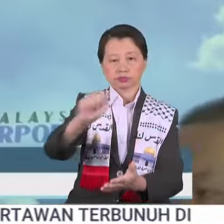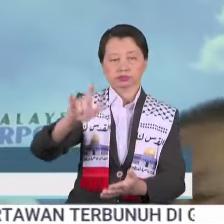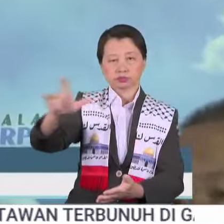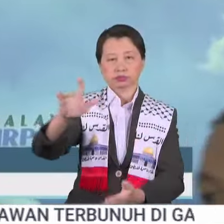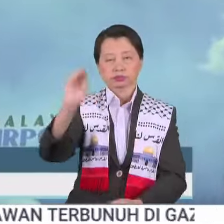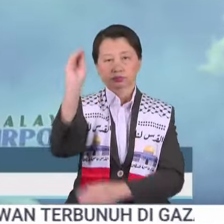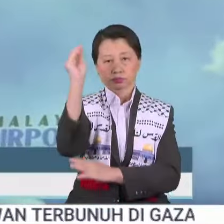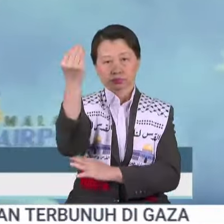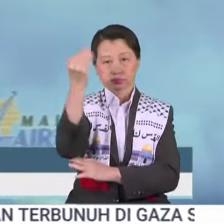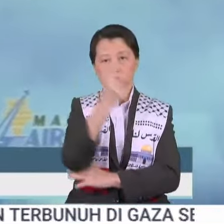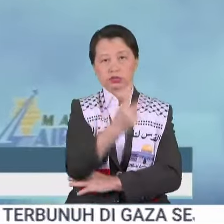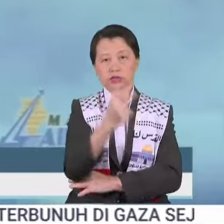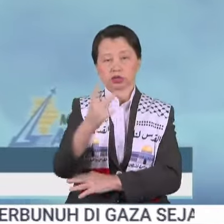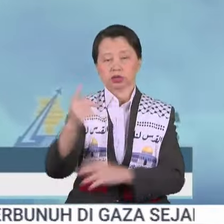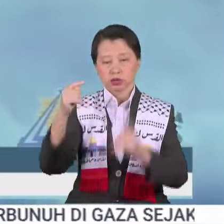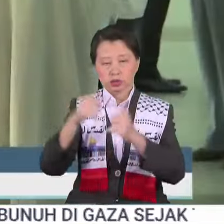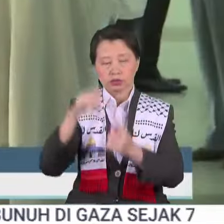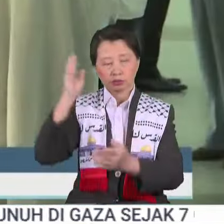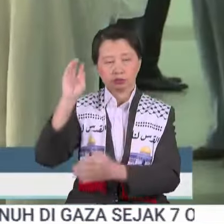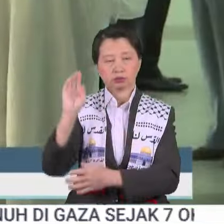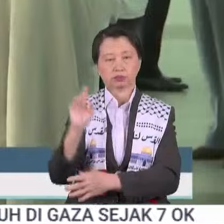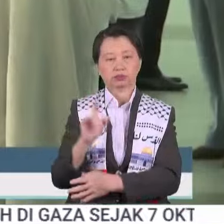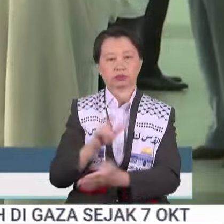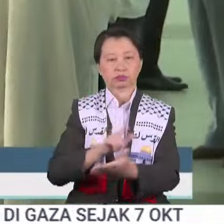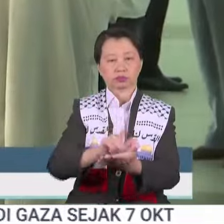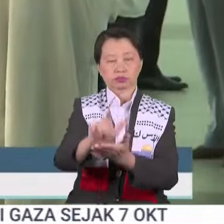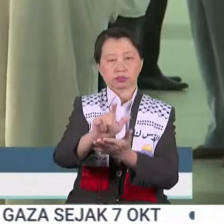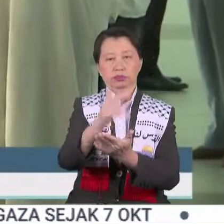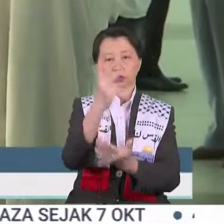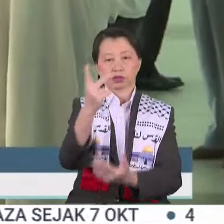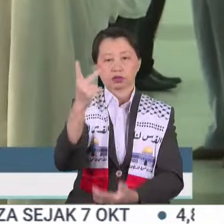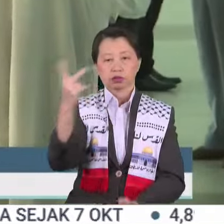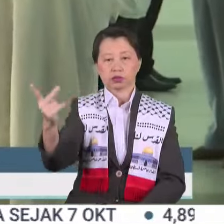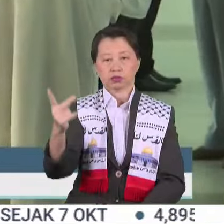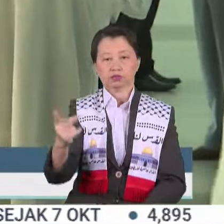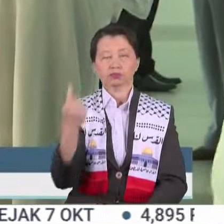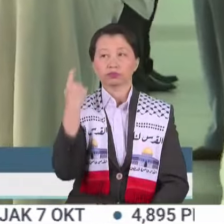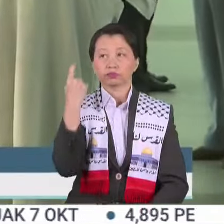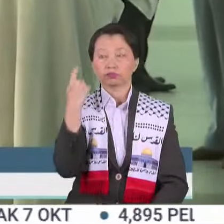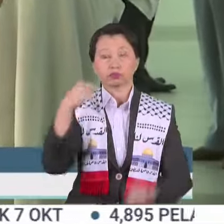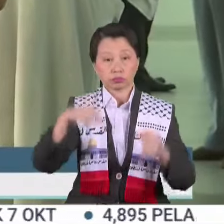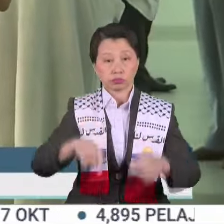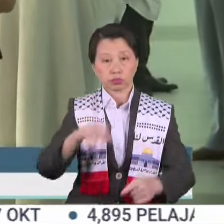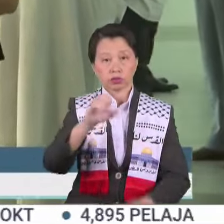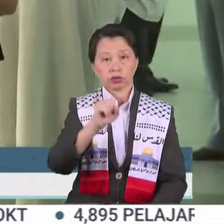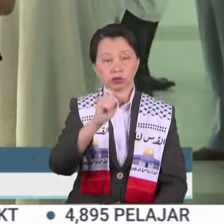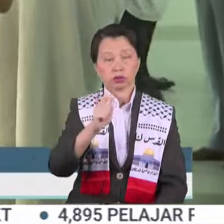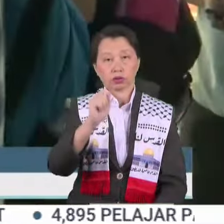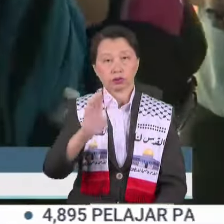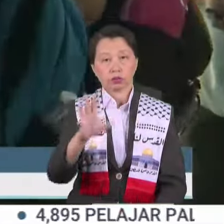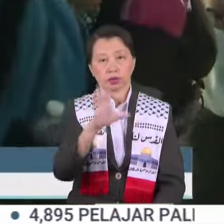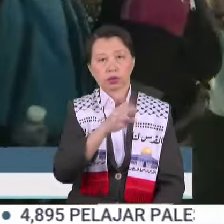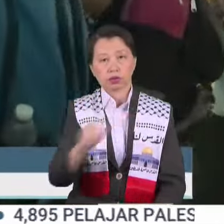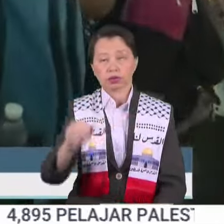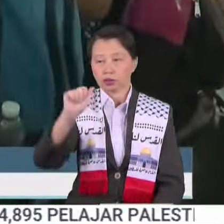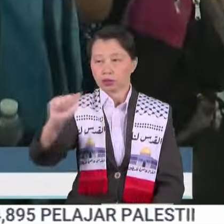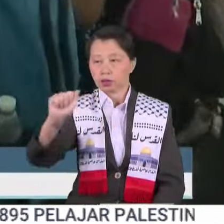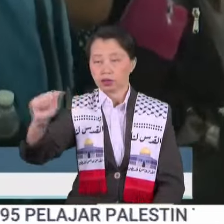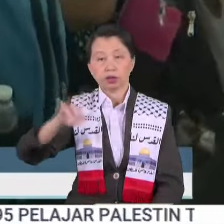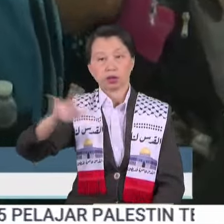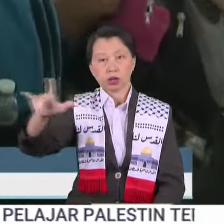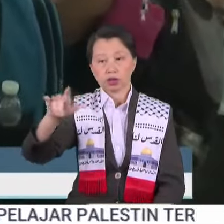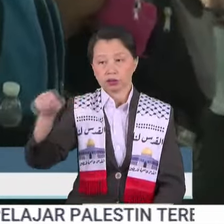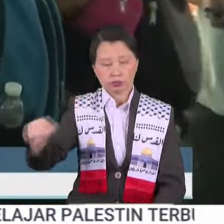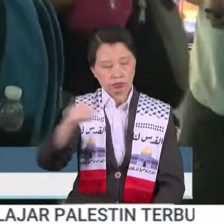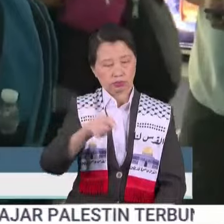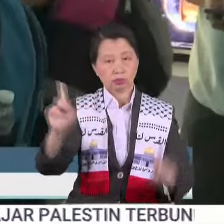Jakarta Kota Kinabalu di lapangan terbang antarabangsa Kota Kinabalu. Baru-baru ini, STB dan pihak pengurusan AirAsia